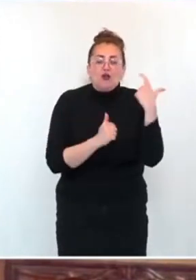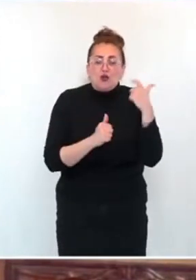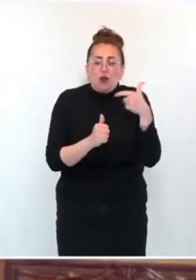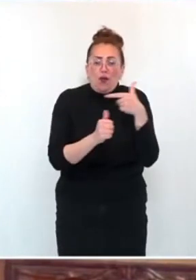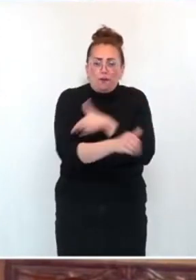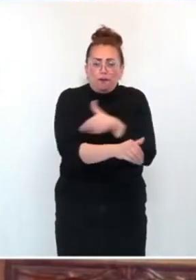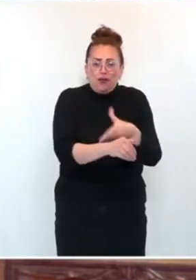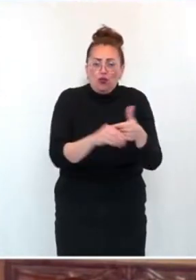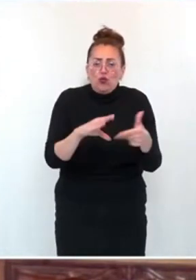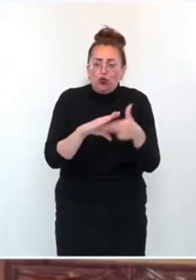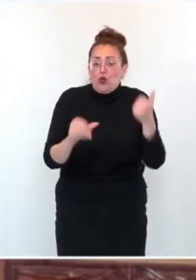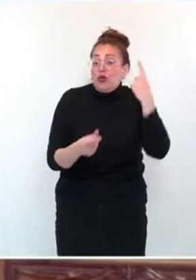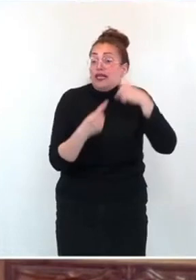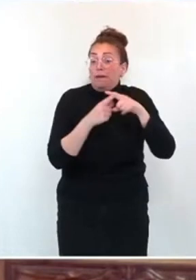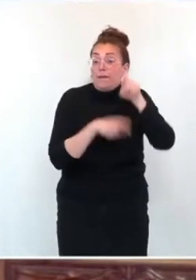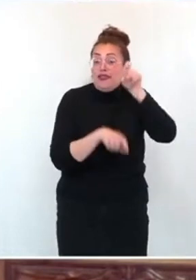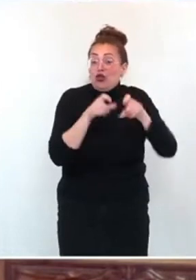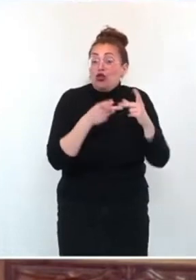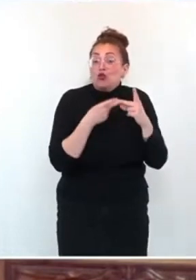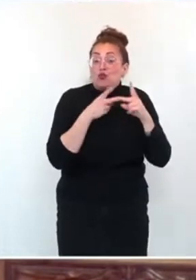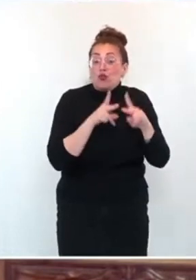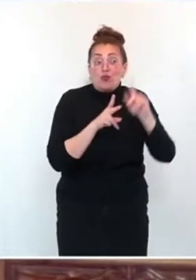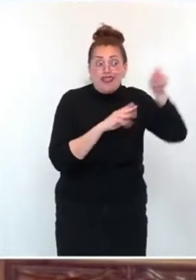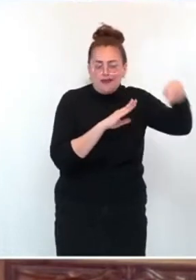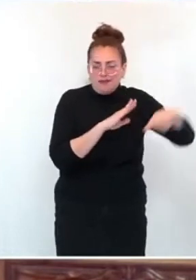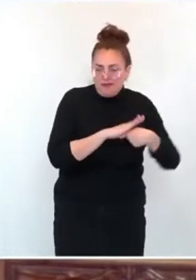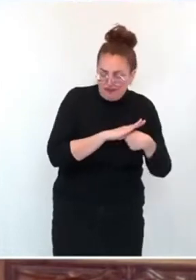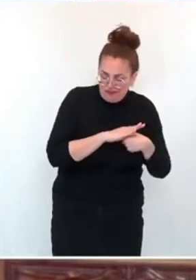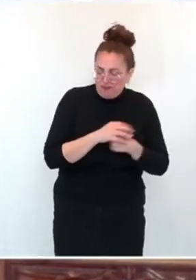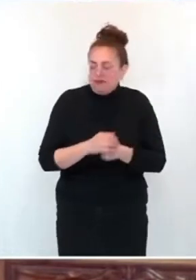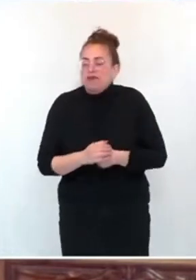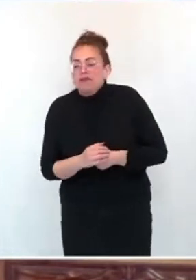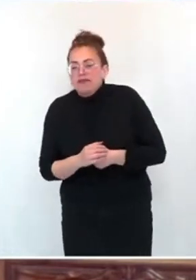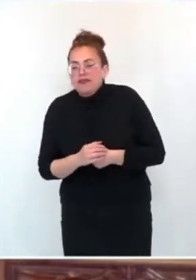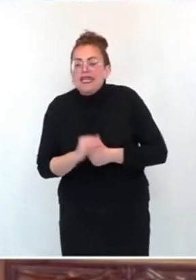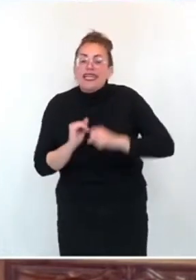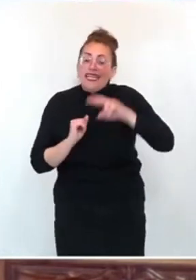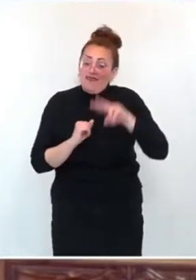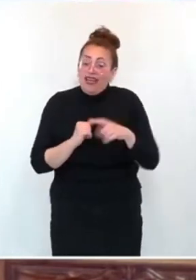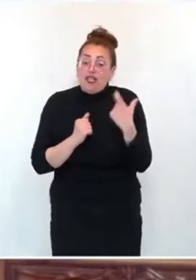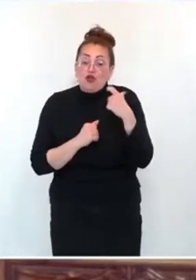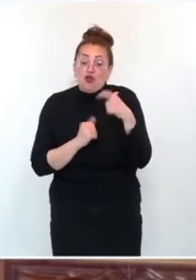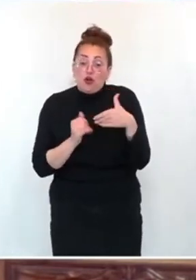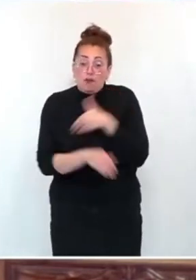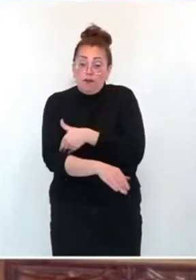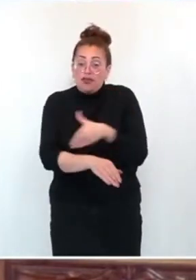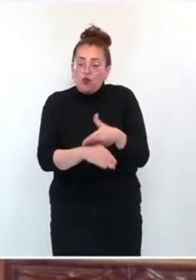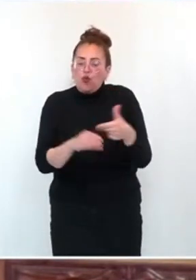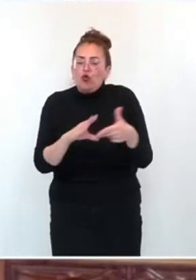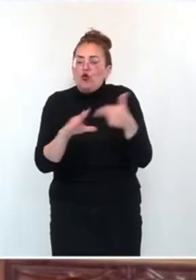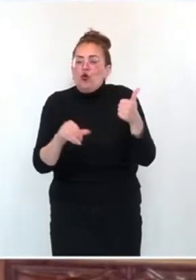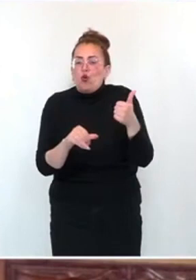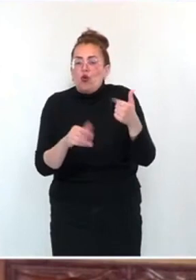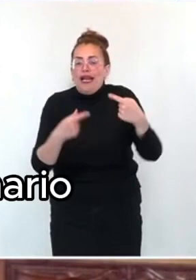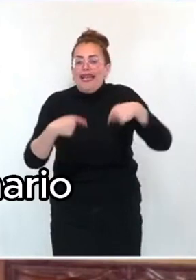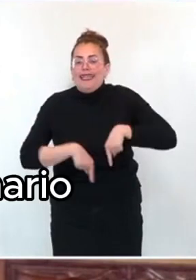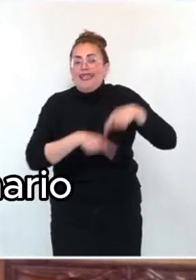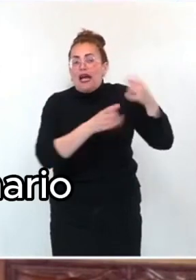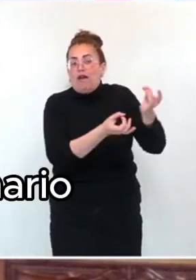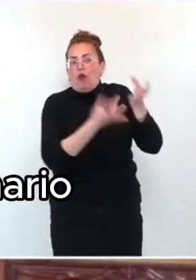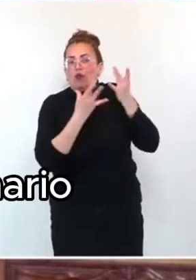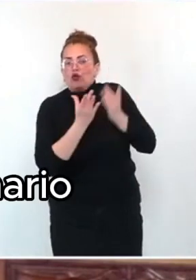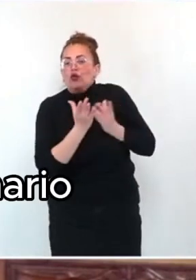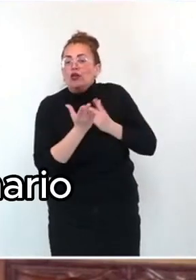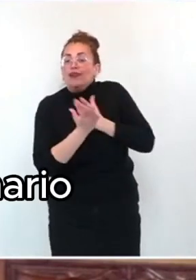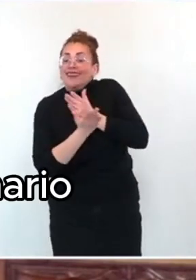personnes publiques. L'ensemble des collectivités locales, nous étions positionnés sur ce projet à 200 millions d'euros, ce qui a été refusé par l'État. On s'est